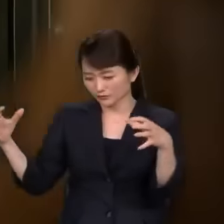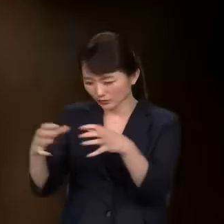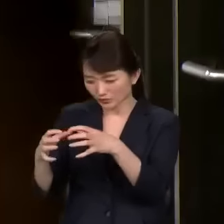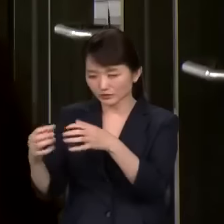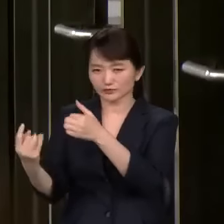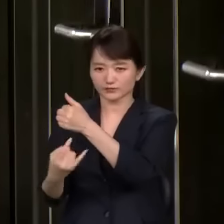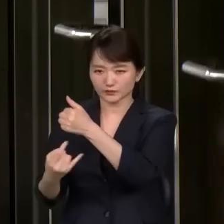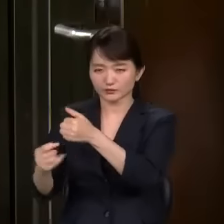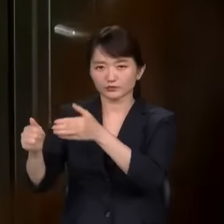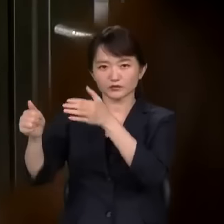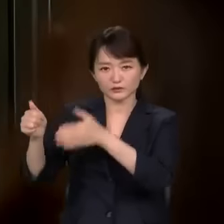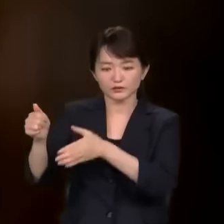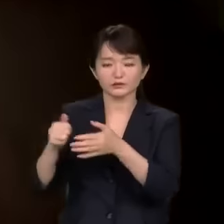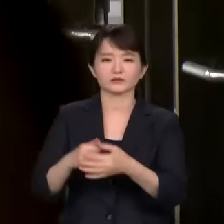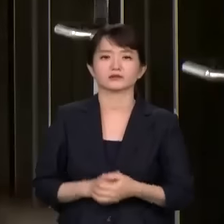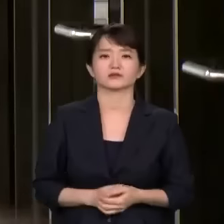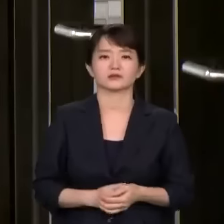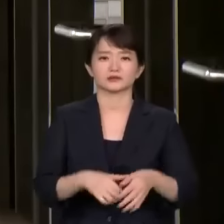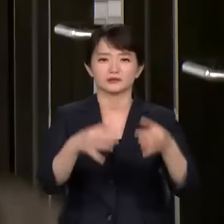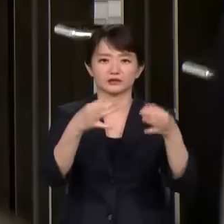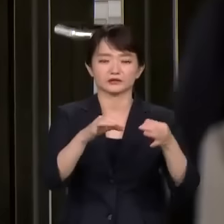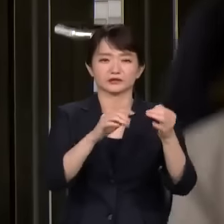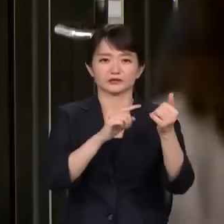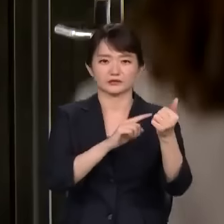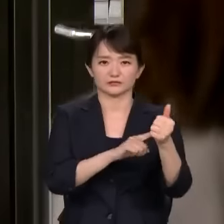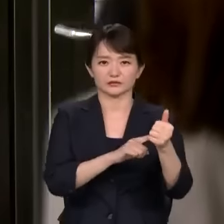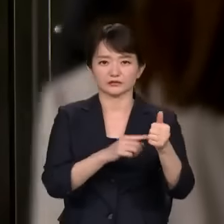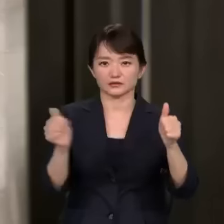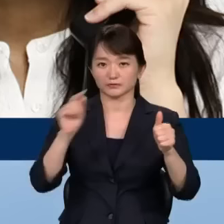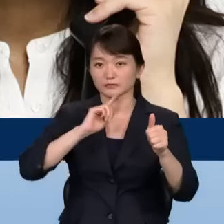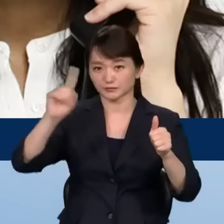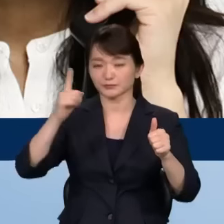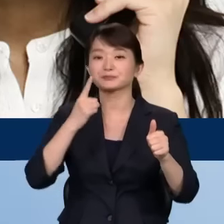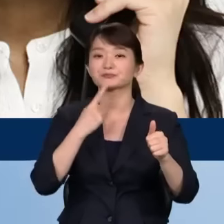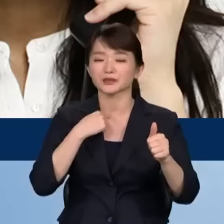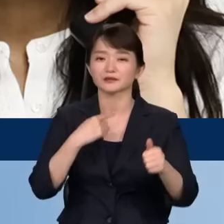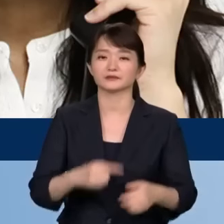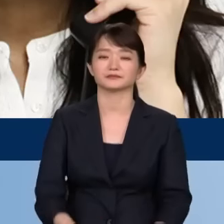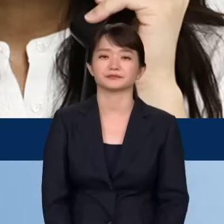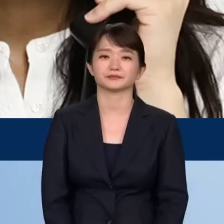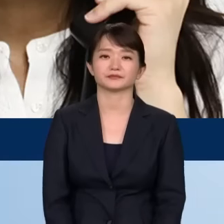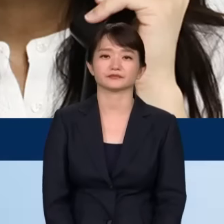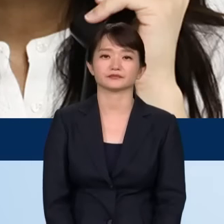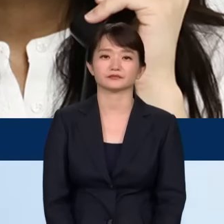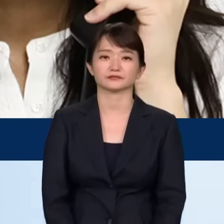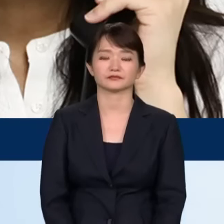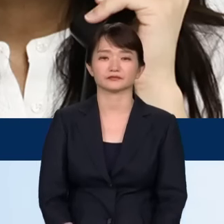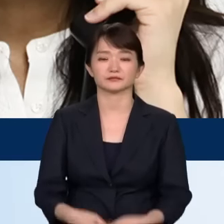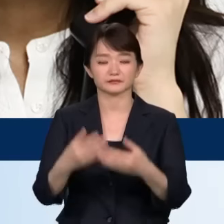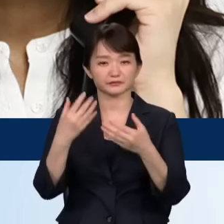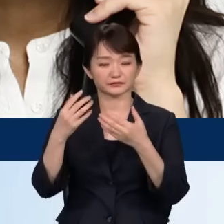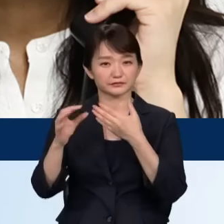권고하면서 결국 김 전 청장은 재판에 넘겨진 바 있습니다. 네, 그렇다면 뭐 가정이긴 합니다만 위원회가